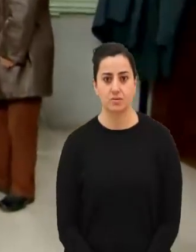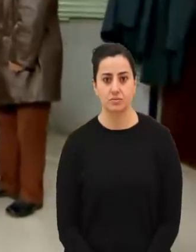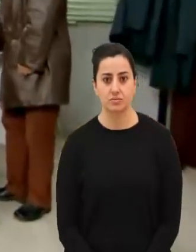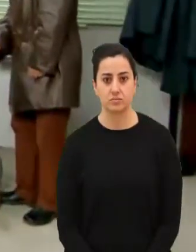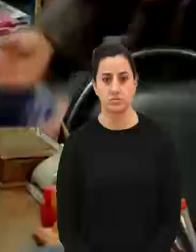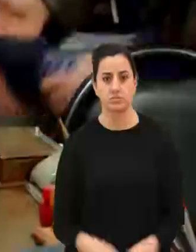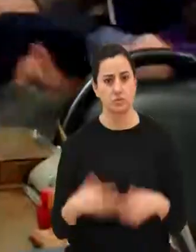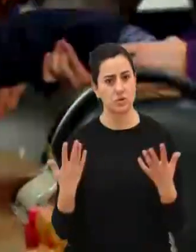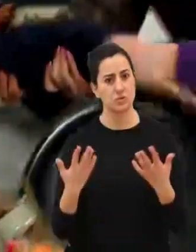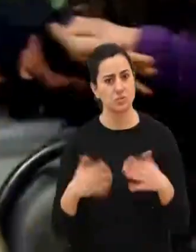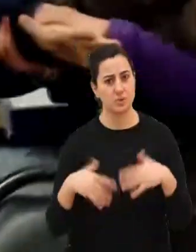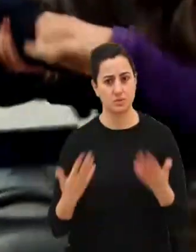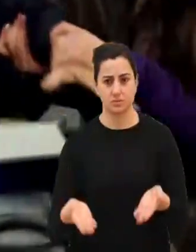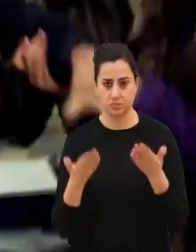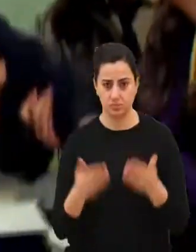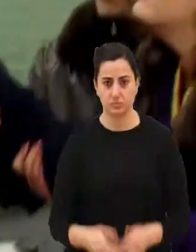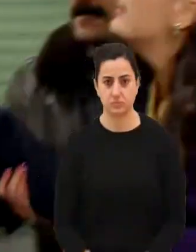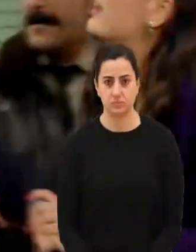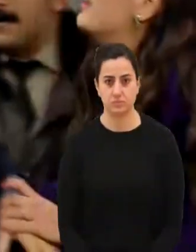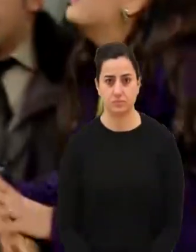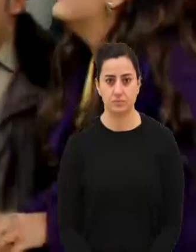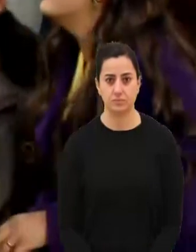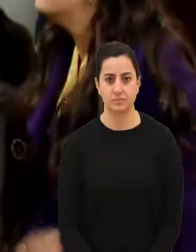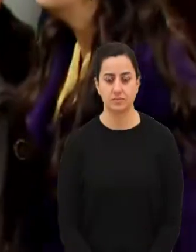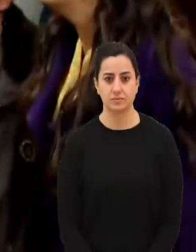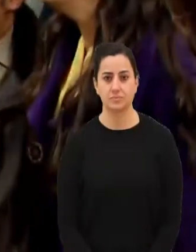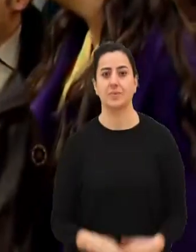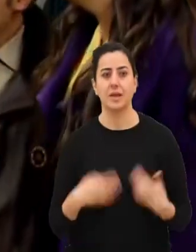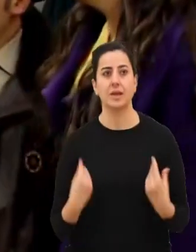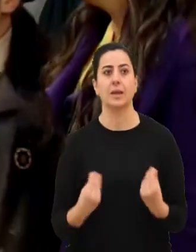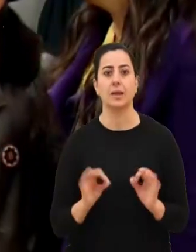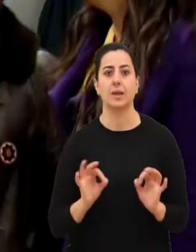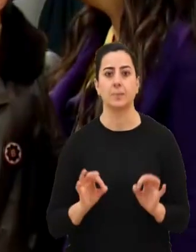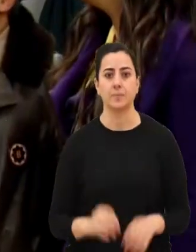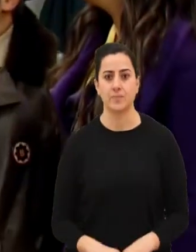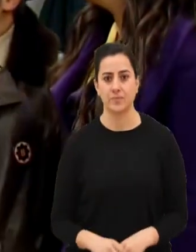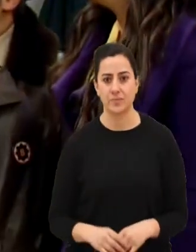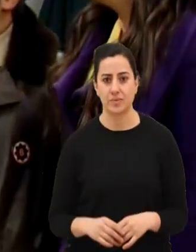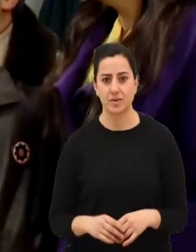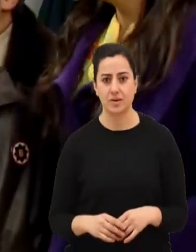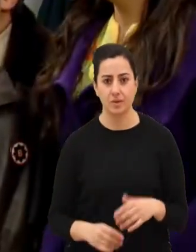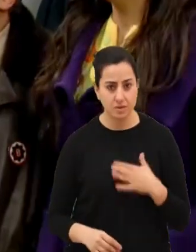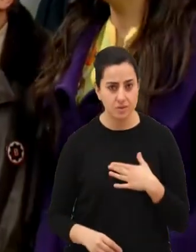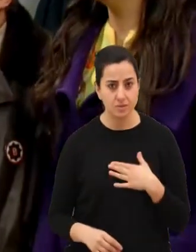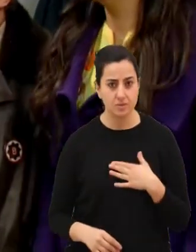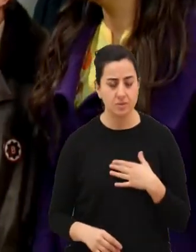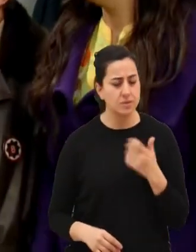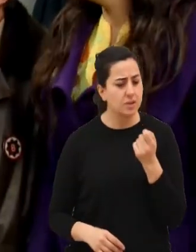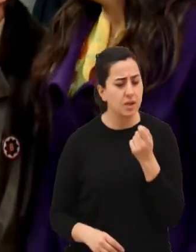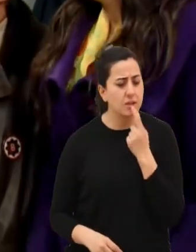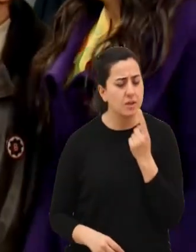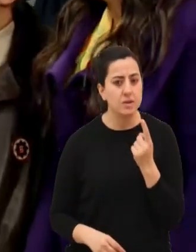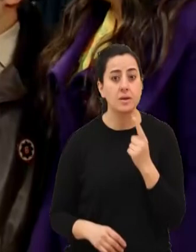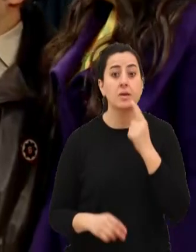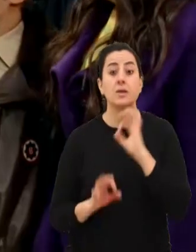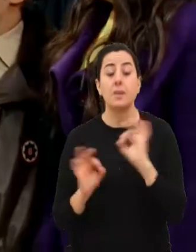Öp kocanı kaldırın oradan ya. Bayezid karakolda. Böyle işim olur ya. Ha, kalk, kalk. İyi. İyi. Bekir birader. Kaç lira verdi dedin